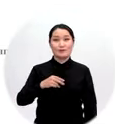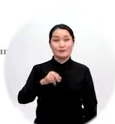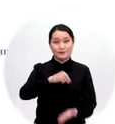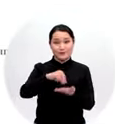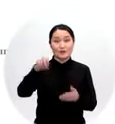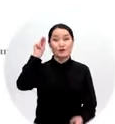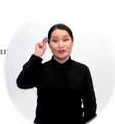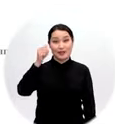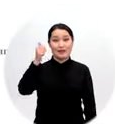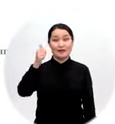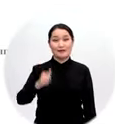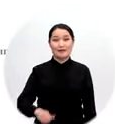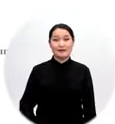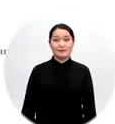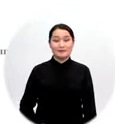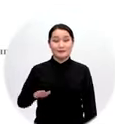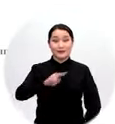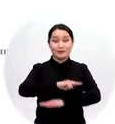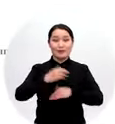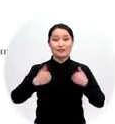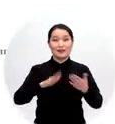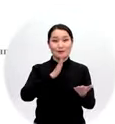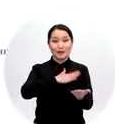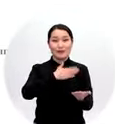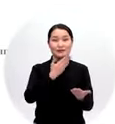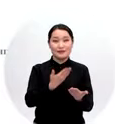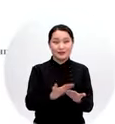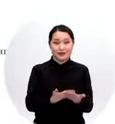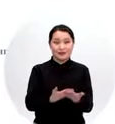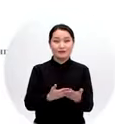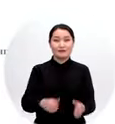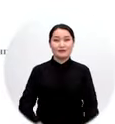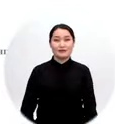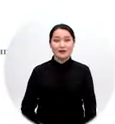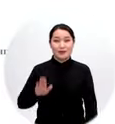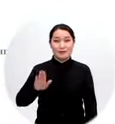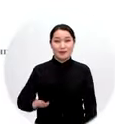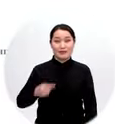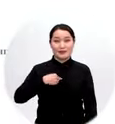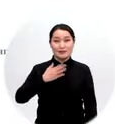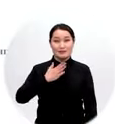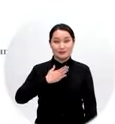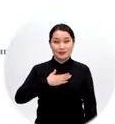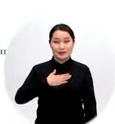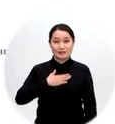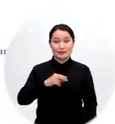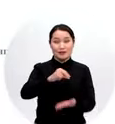би чинь бичиж сурлаа. Баг ангийн багшаа баярлалаа.